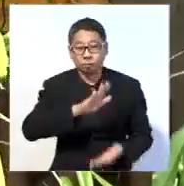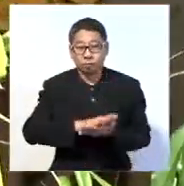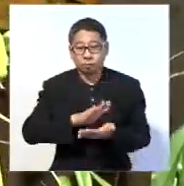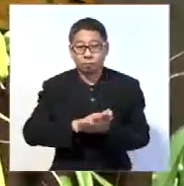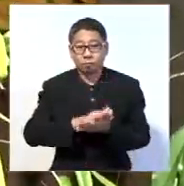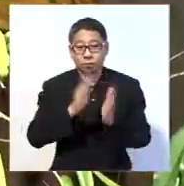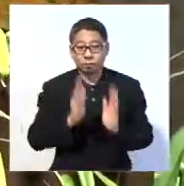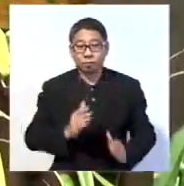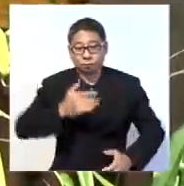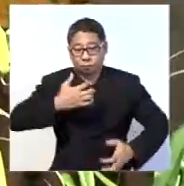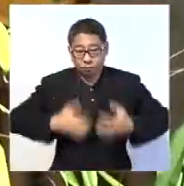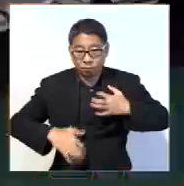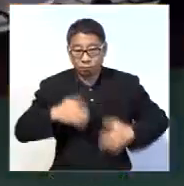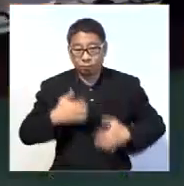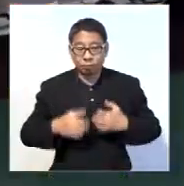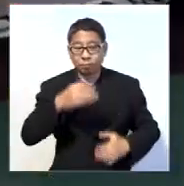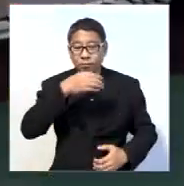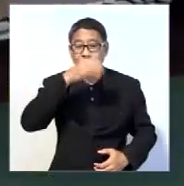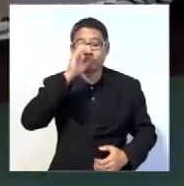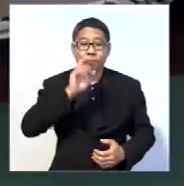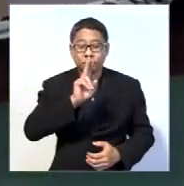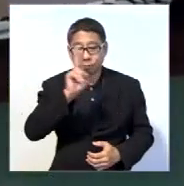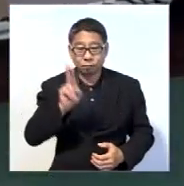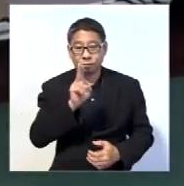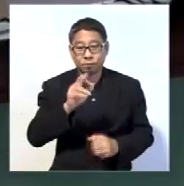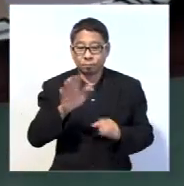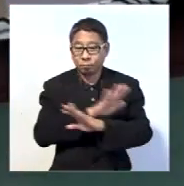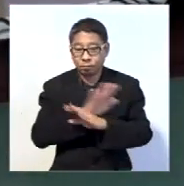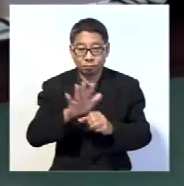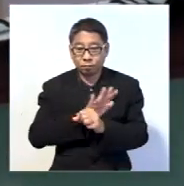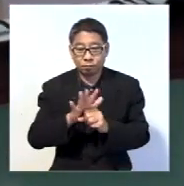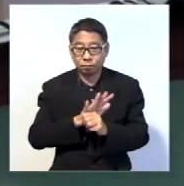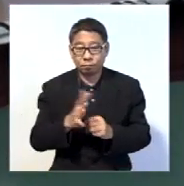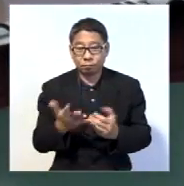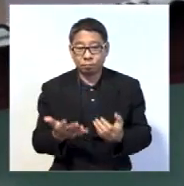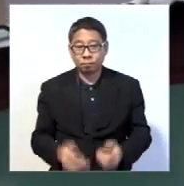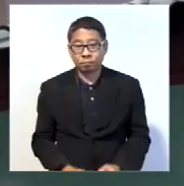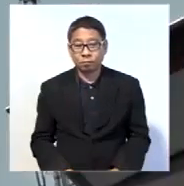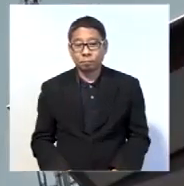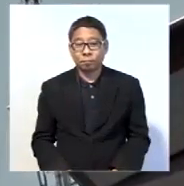นี้กำลังได้รับความเดือดร้อนน้ำดื่มกินใช้ภายในโรงเรียนไม่เพียงพอค่ะ